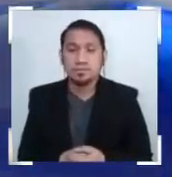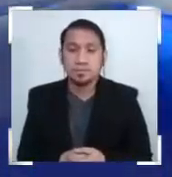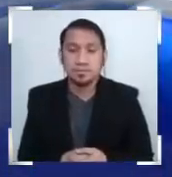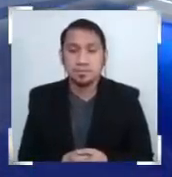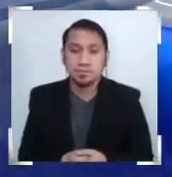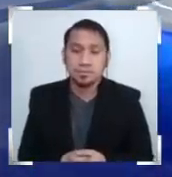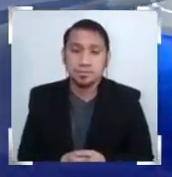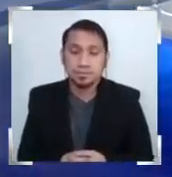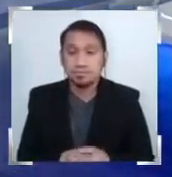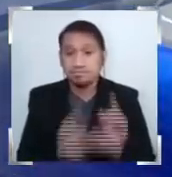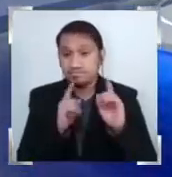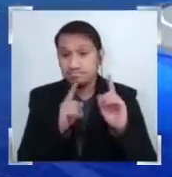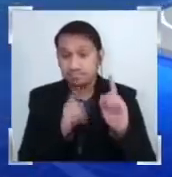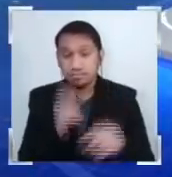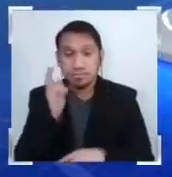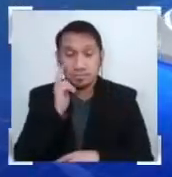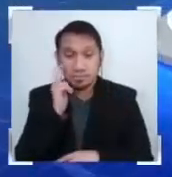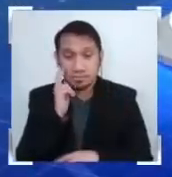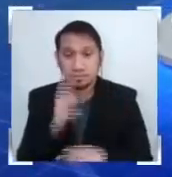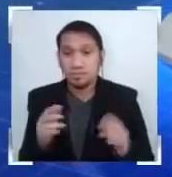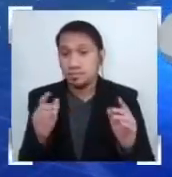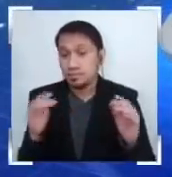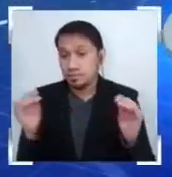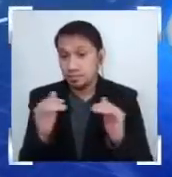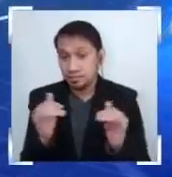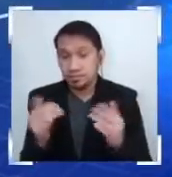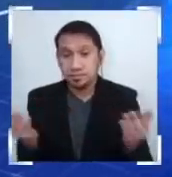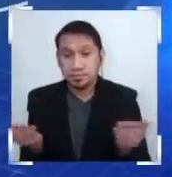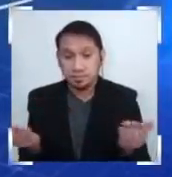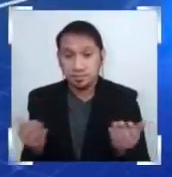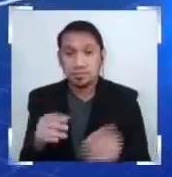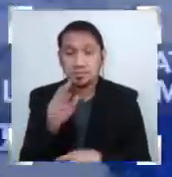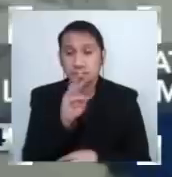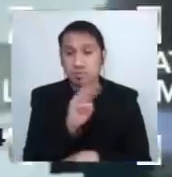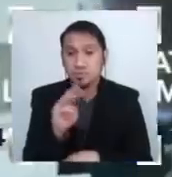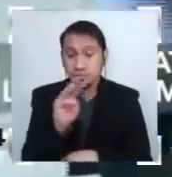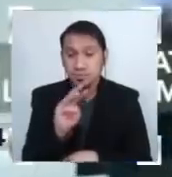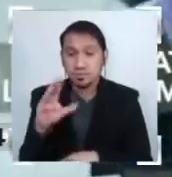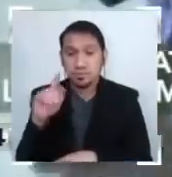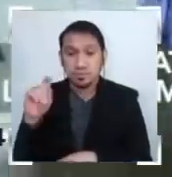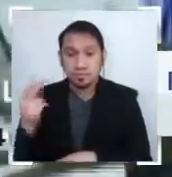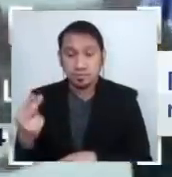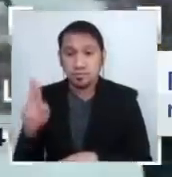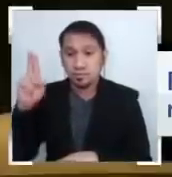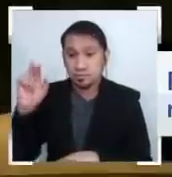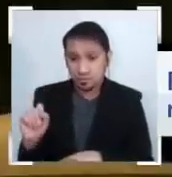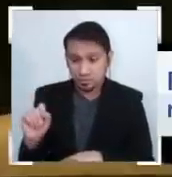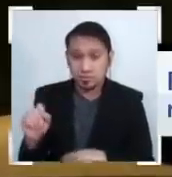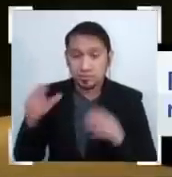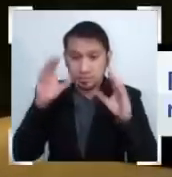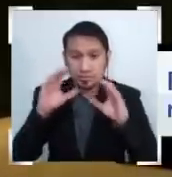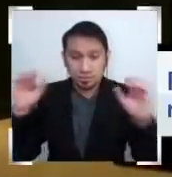Dadalo si Pangulong Duterte sa Summit for Democracy sa darating na Huwebes at Biyernes. Pangungunahan ni U.S. President Joe Biden ang summit